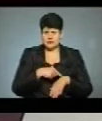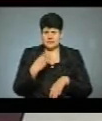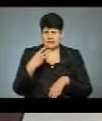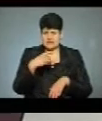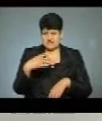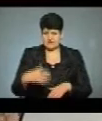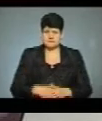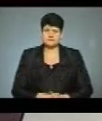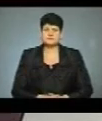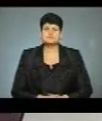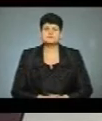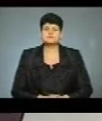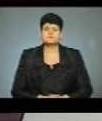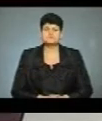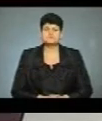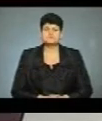20:30.